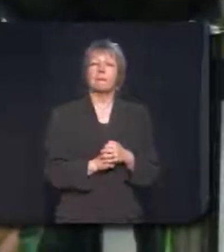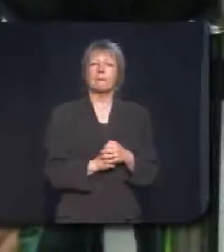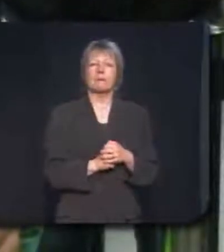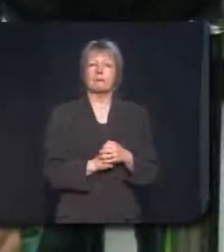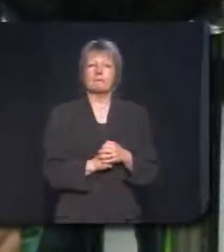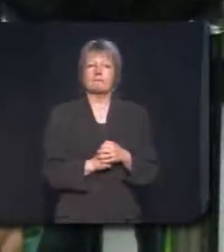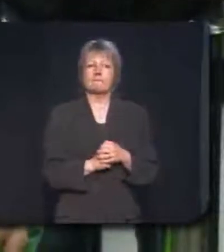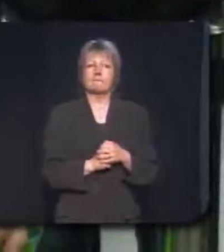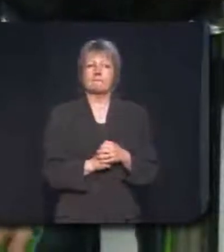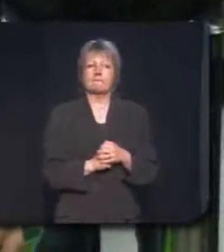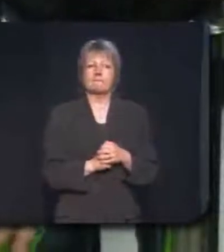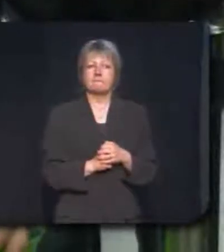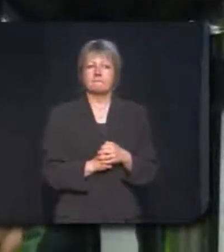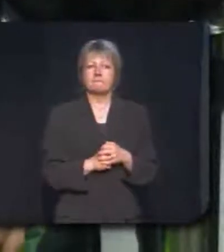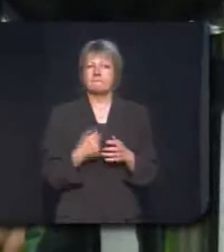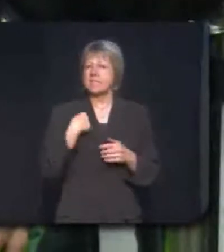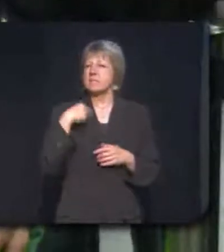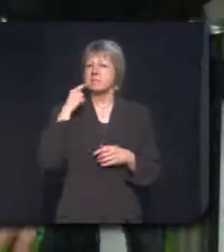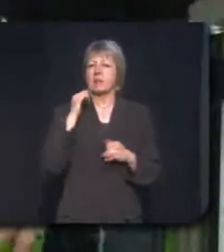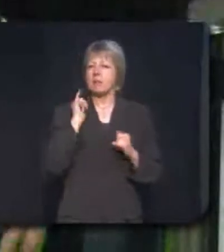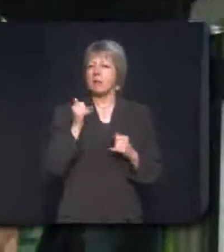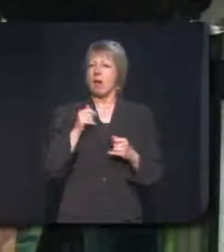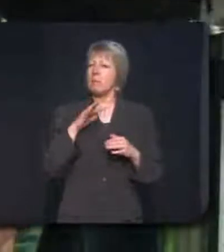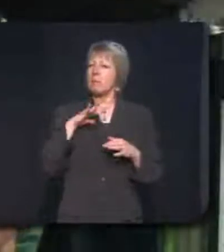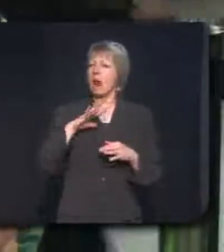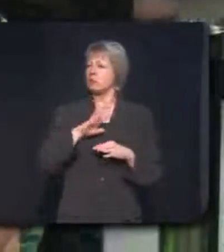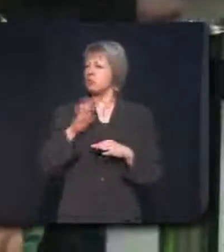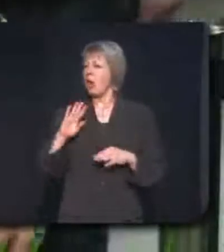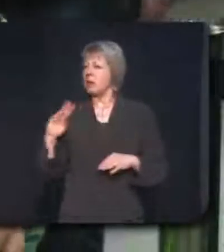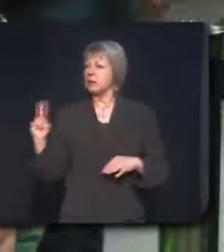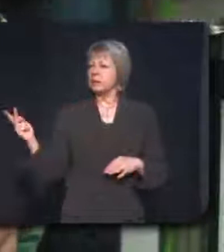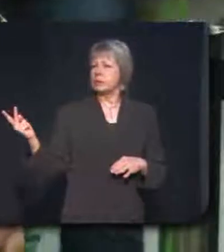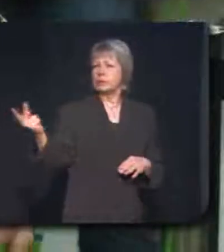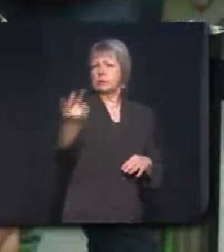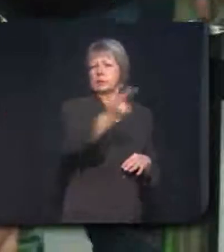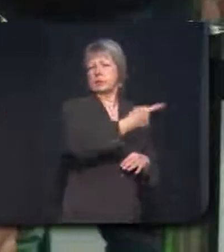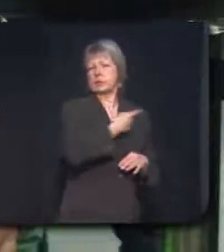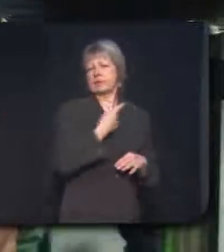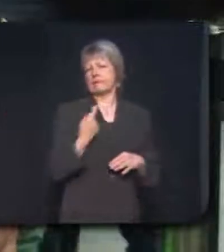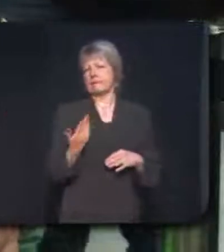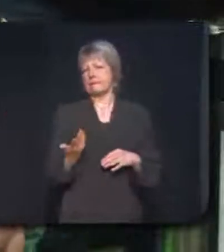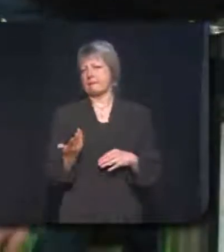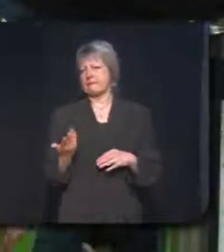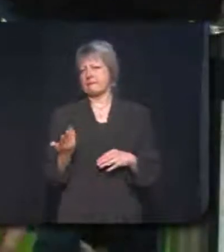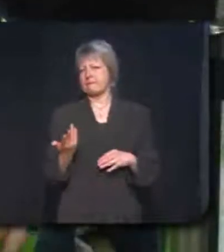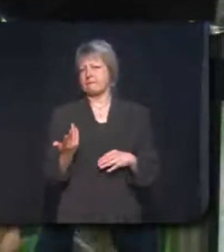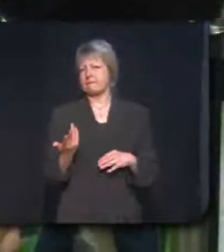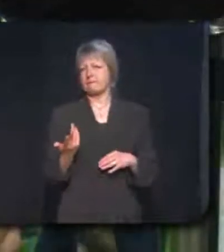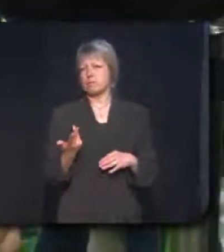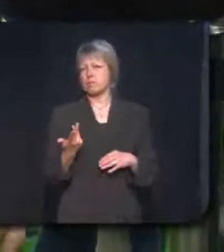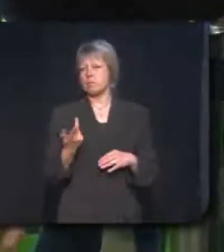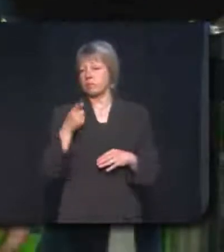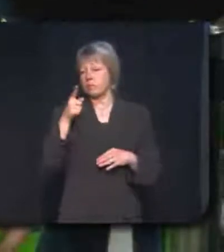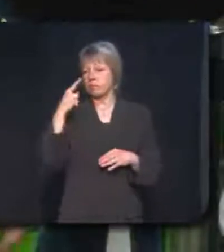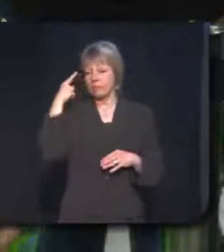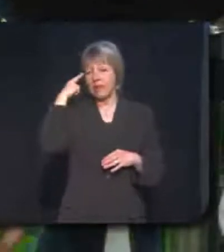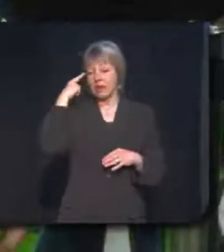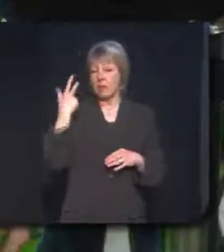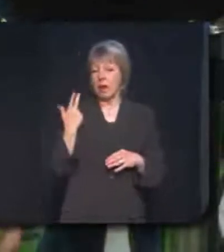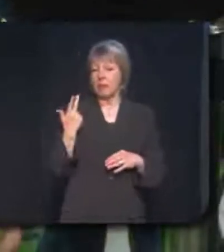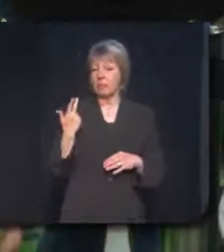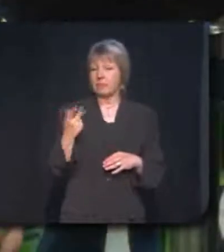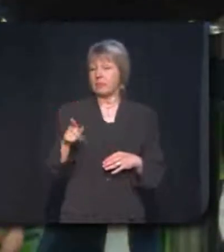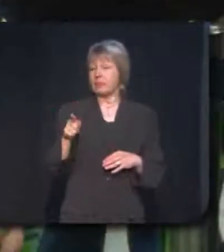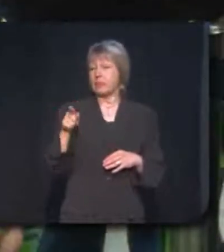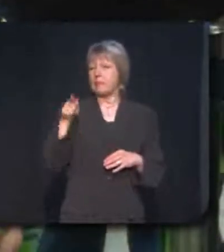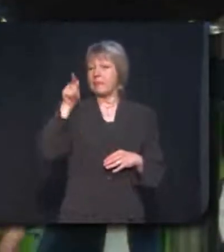meiner Meinung nach auch nach Ländern getrennt nach Bundesländern getrennt abstimmen soll dann sollte bewusst sein dass heutzutage das in Berlin